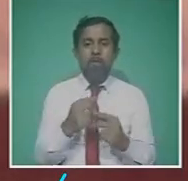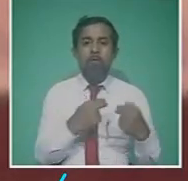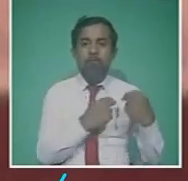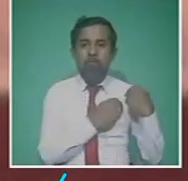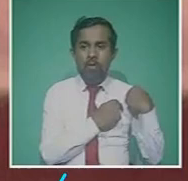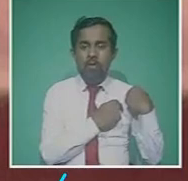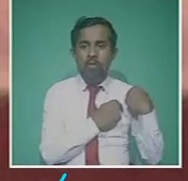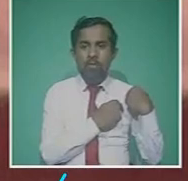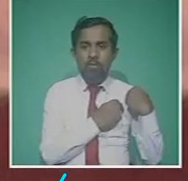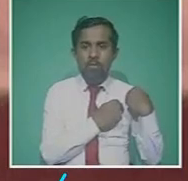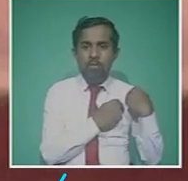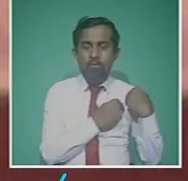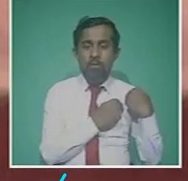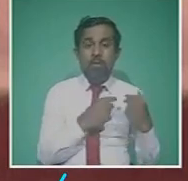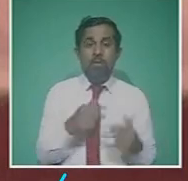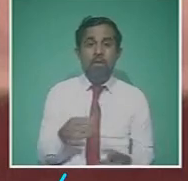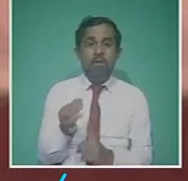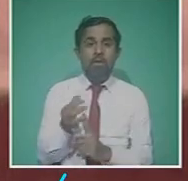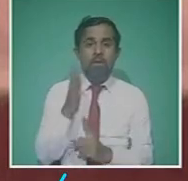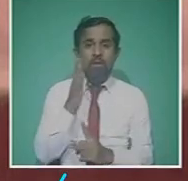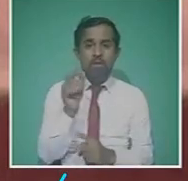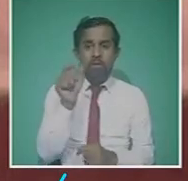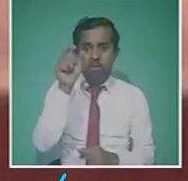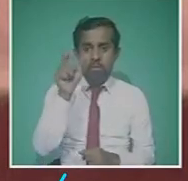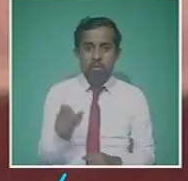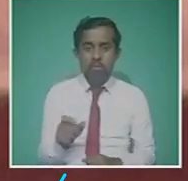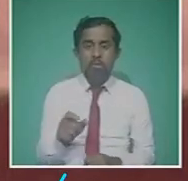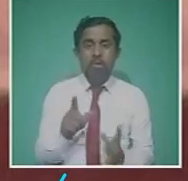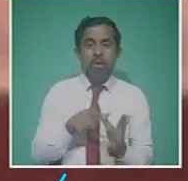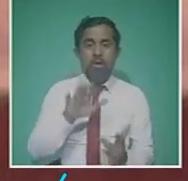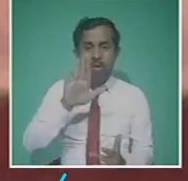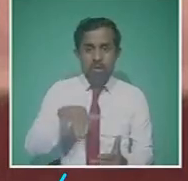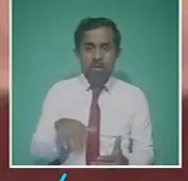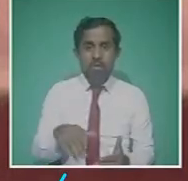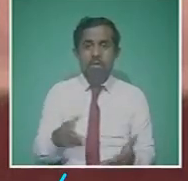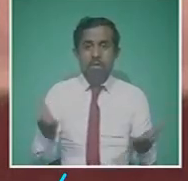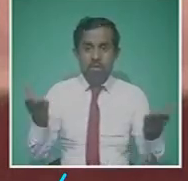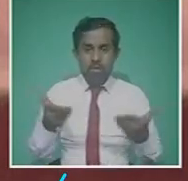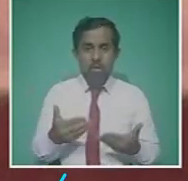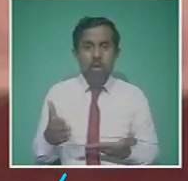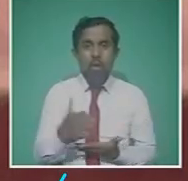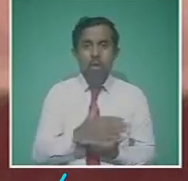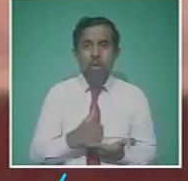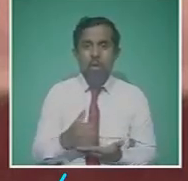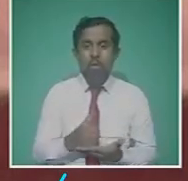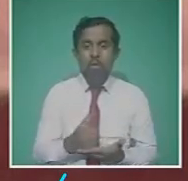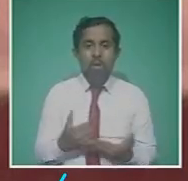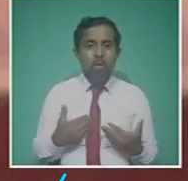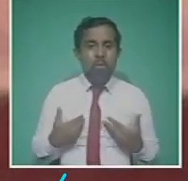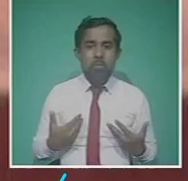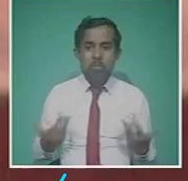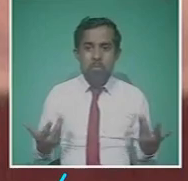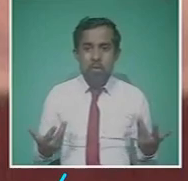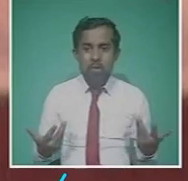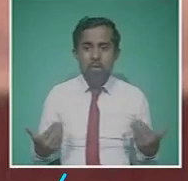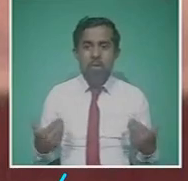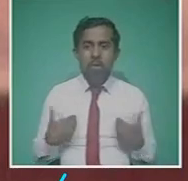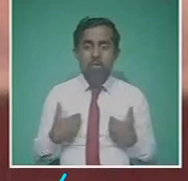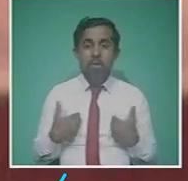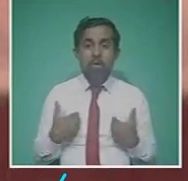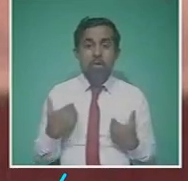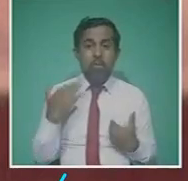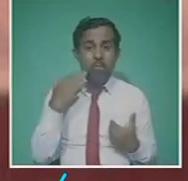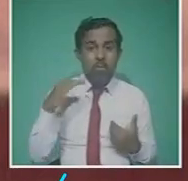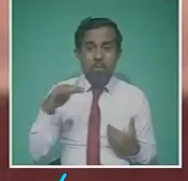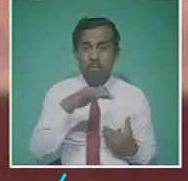වගකීම අද ජනාධිපතිතුමා ආරාධනා කරා සියලු දෙනාට අපිට කරගන්න බැරුව ගිය අපිට ජනතාව